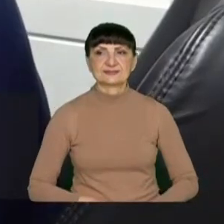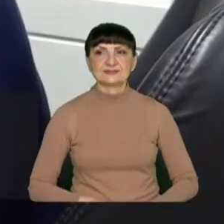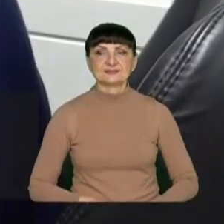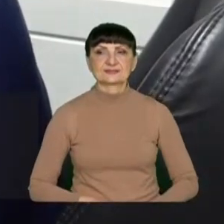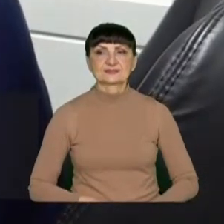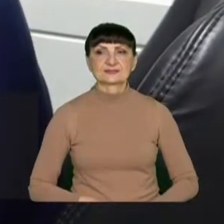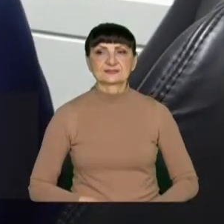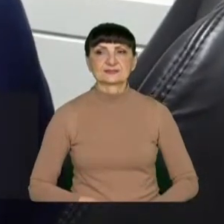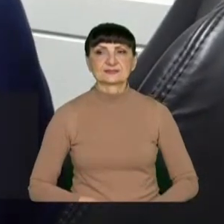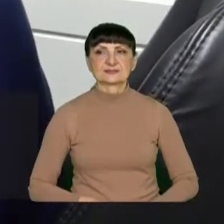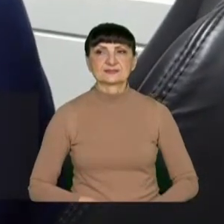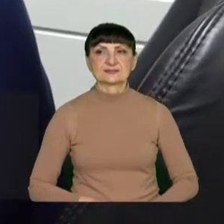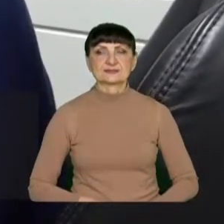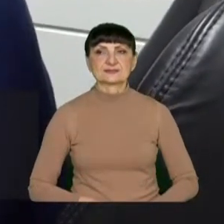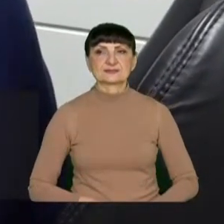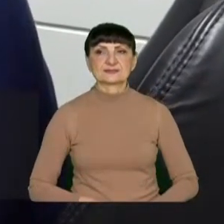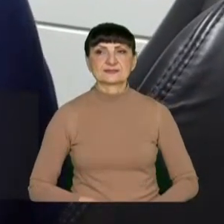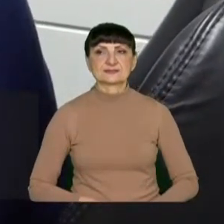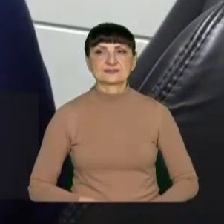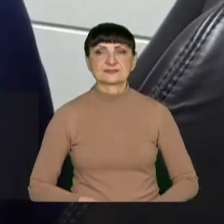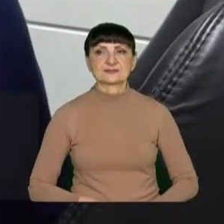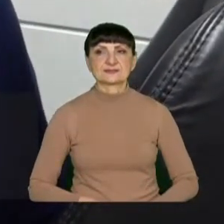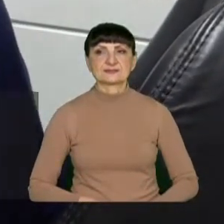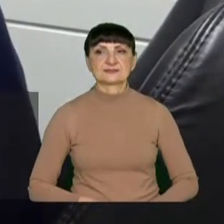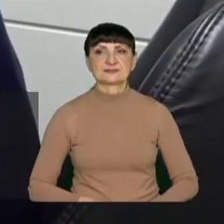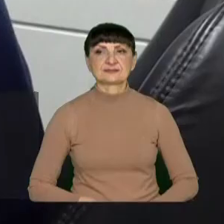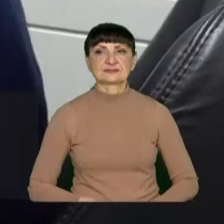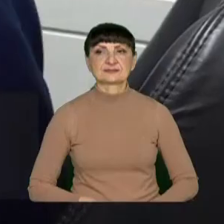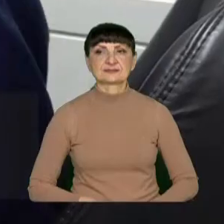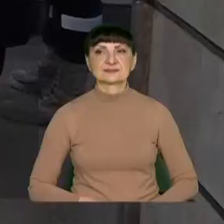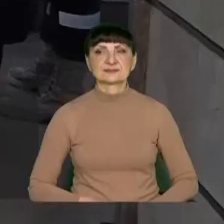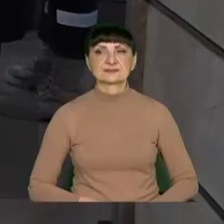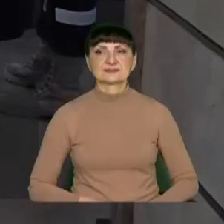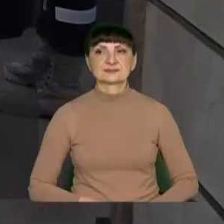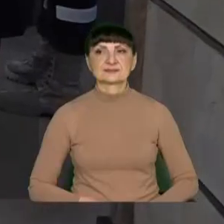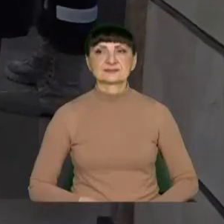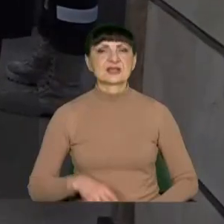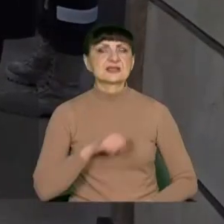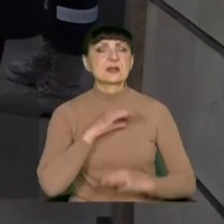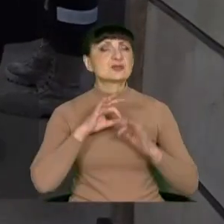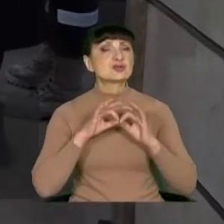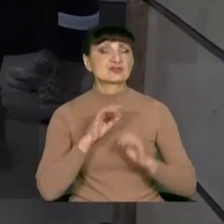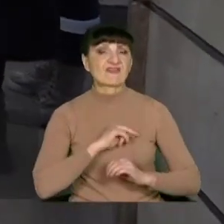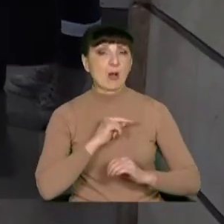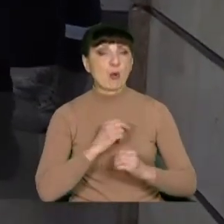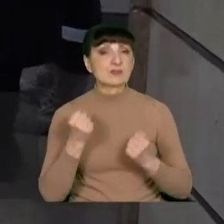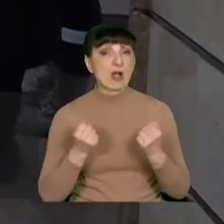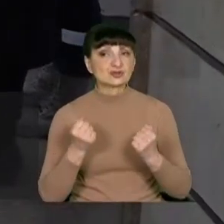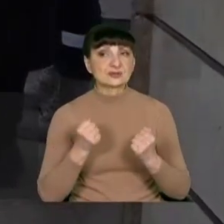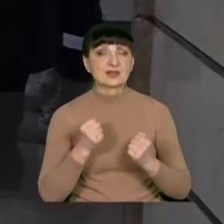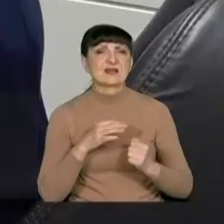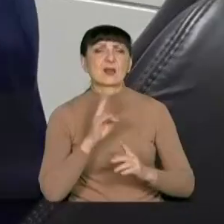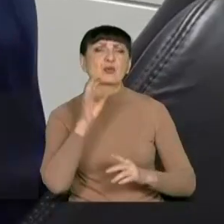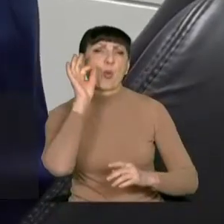Будьте осторожны, двери закрываются. Самое сложное в работе машиниста, даже для